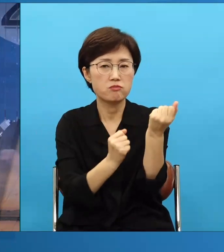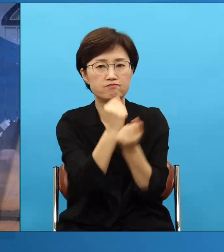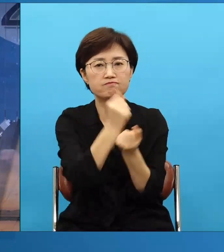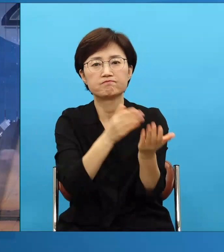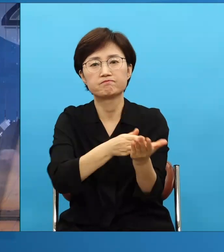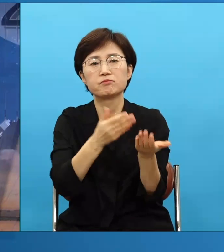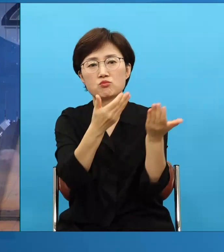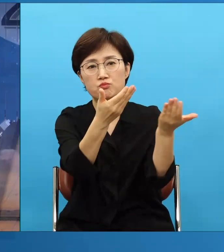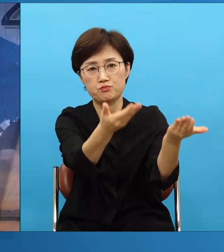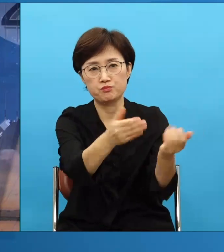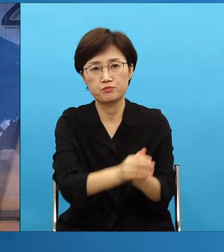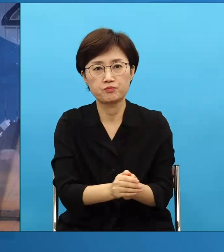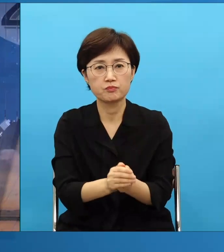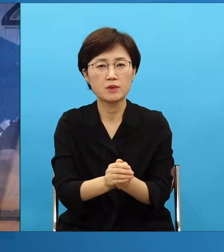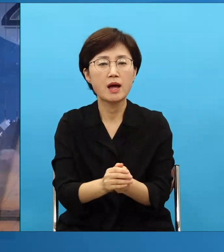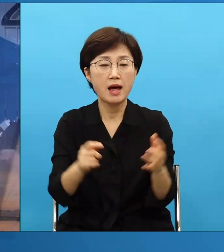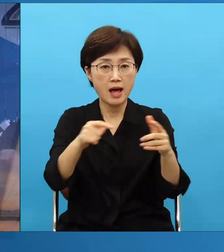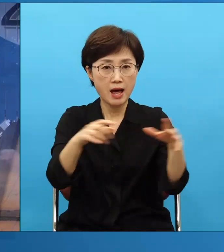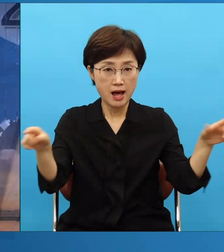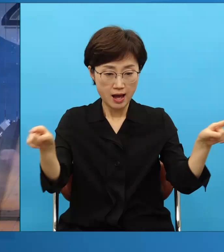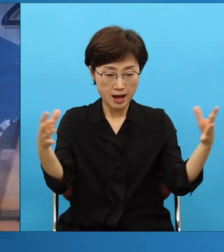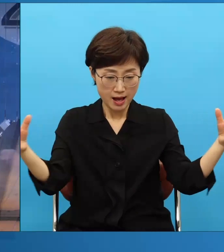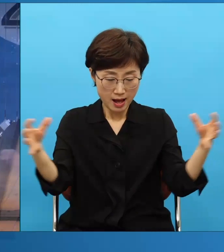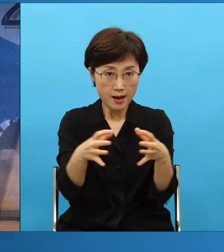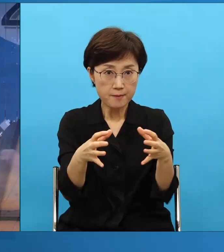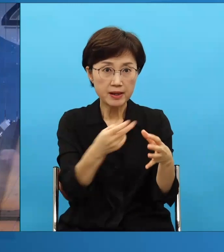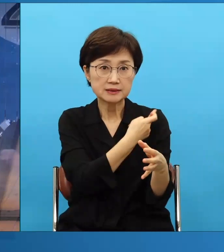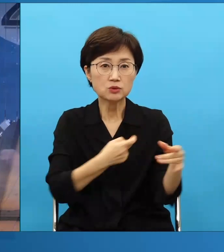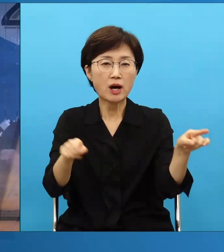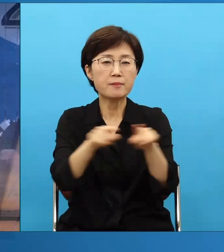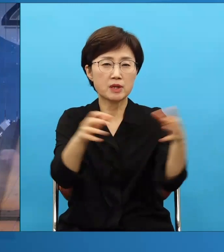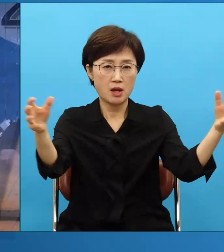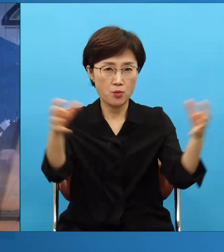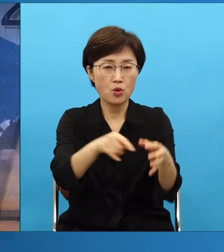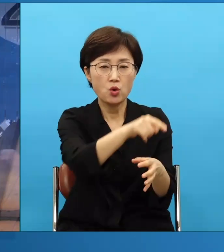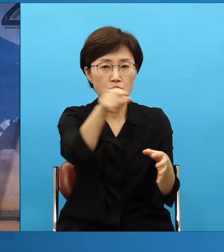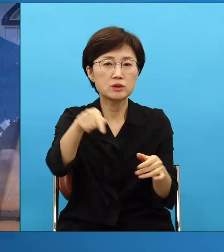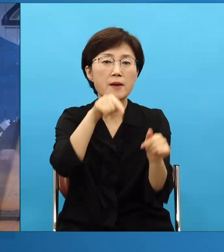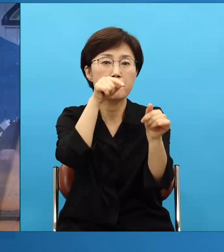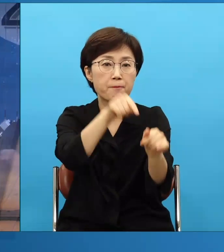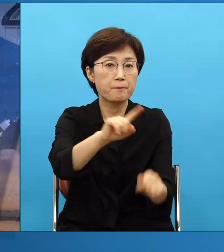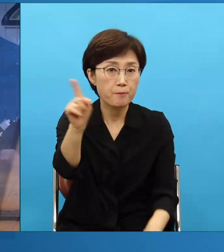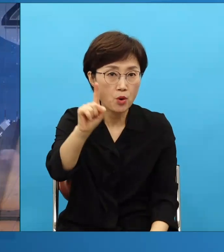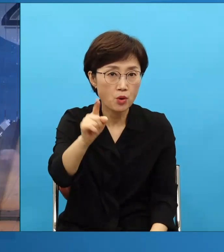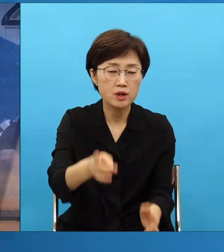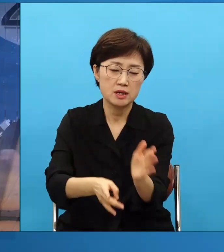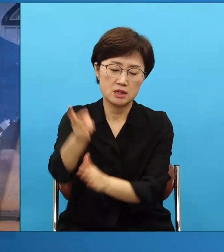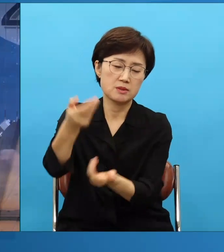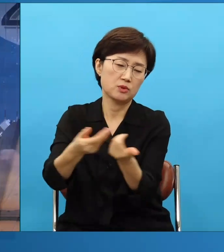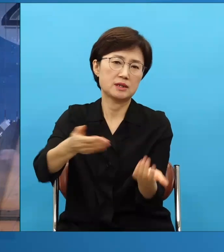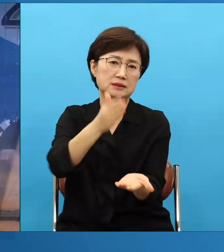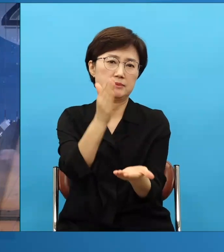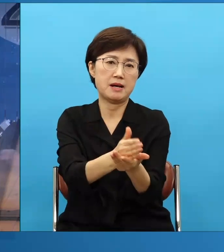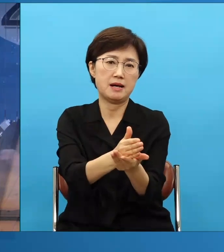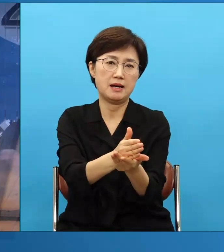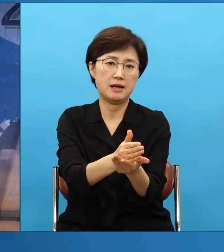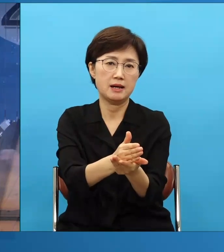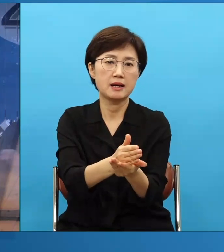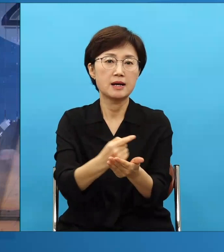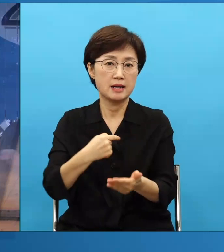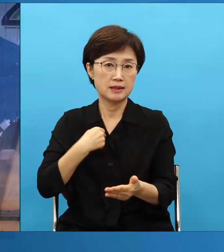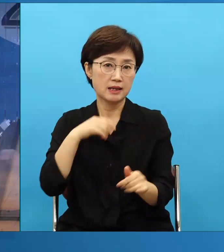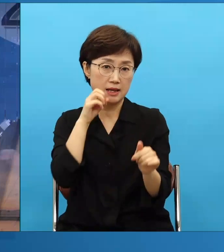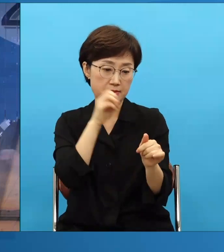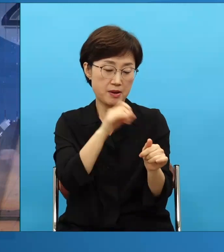일을 말씀하시니라. 사도와 함께 모이사 그들에게 분부하여 이르시되 예루살렘을 떠나지